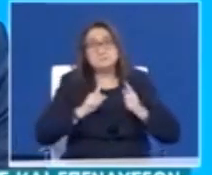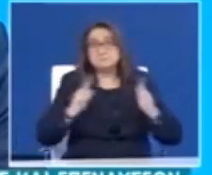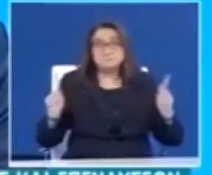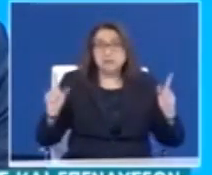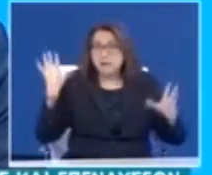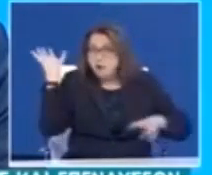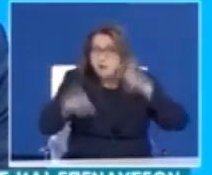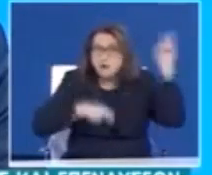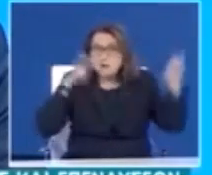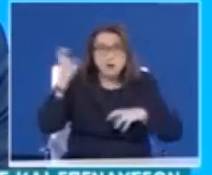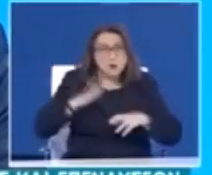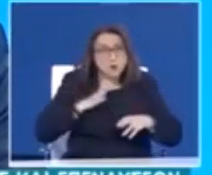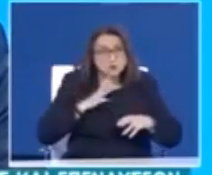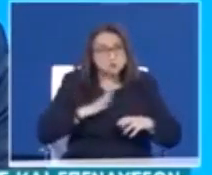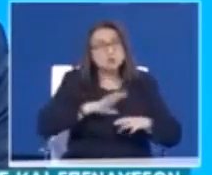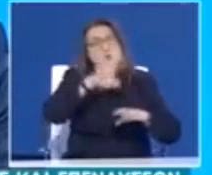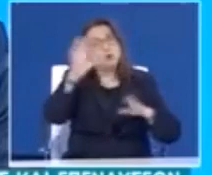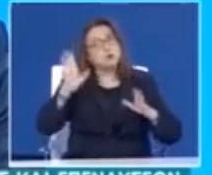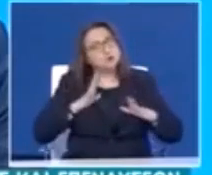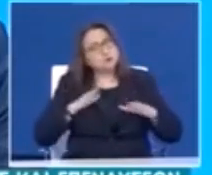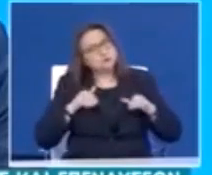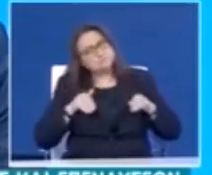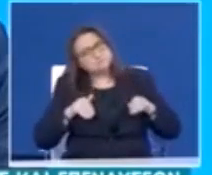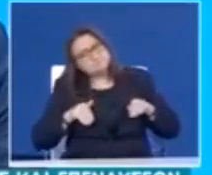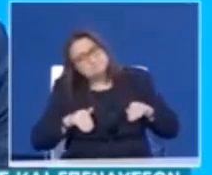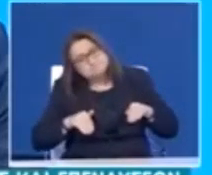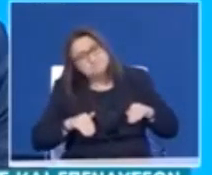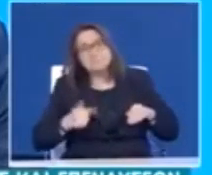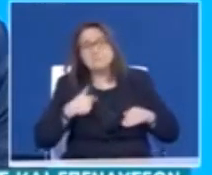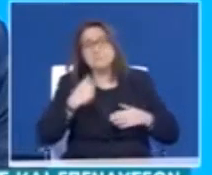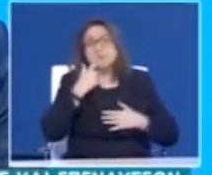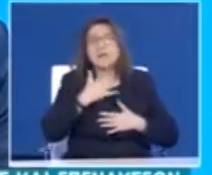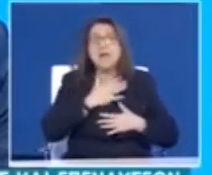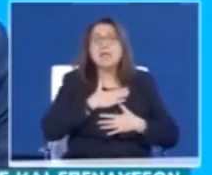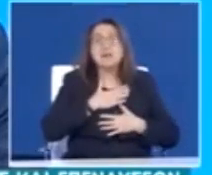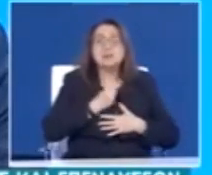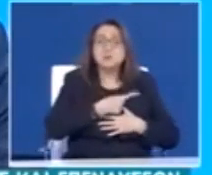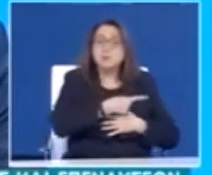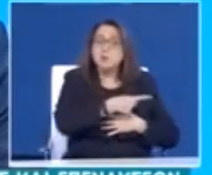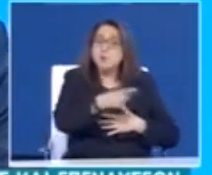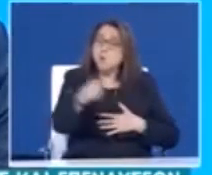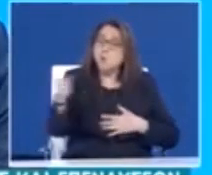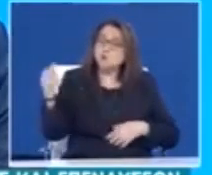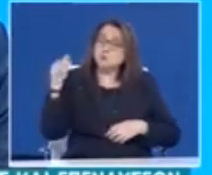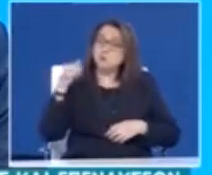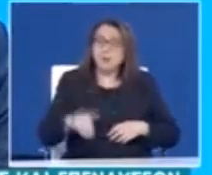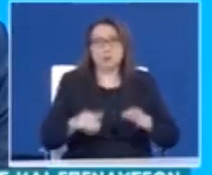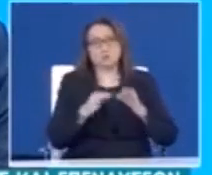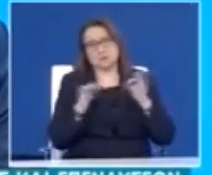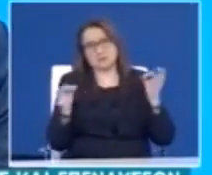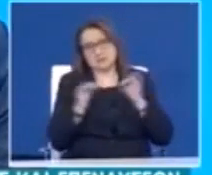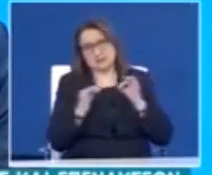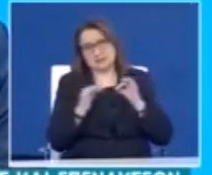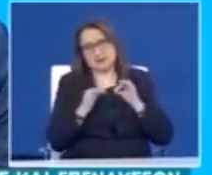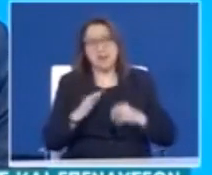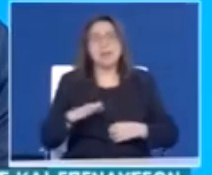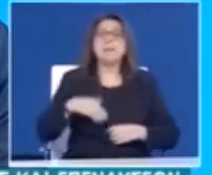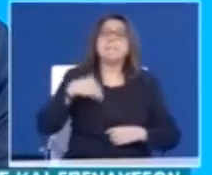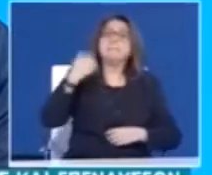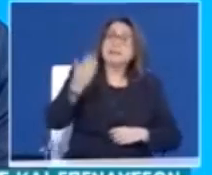τάξη τηρήθηκαν από τους συμπολίτες μας και θέλω ειλικρινά να τους ευχαριστήσω όλους γι' αυτό, ξεκινήσαμε την άμεση